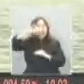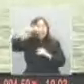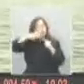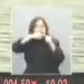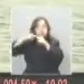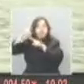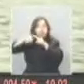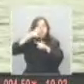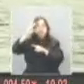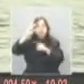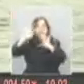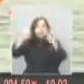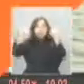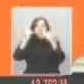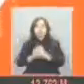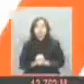ธุนายน